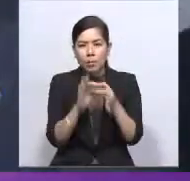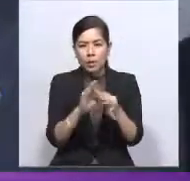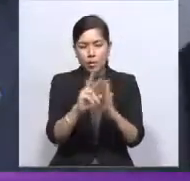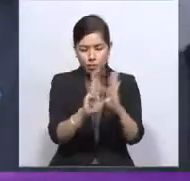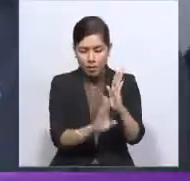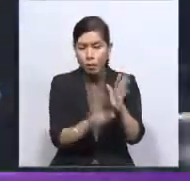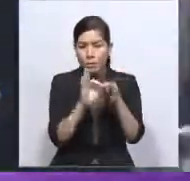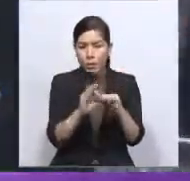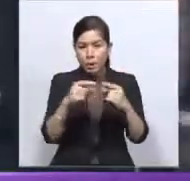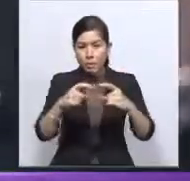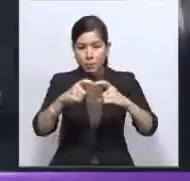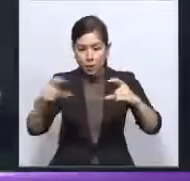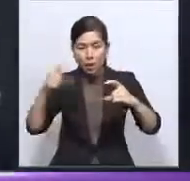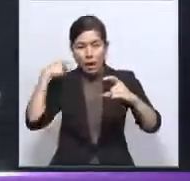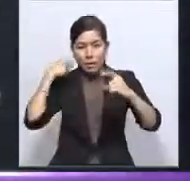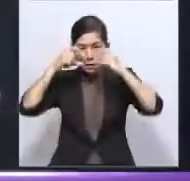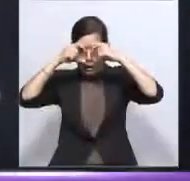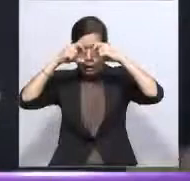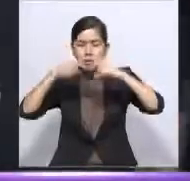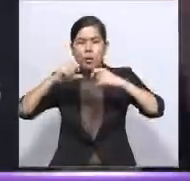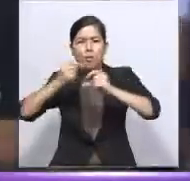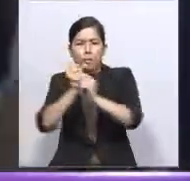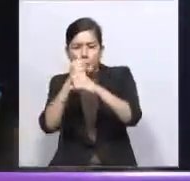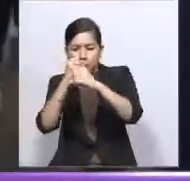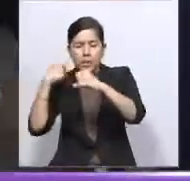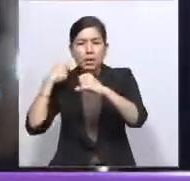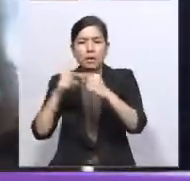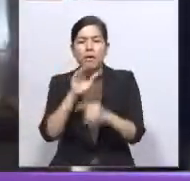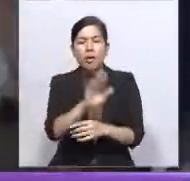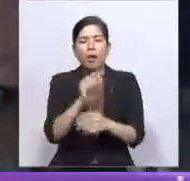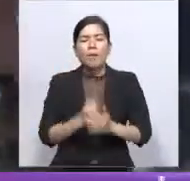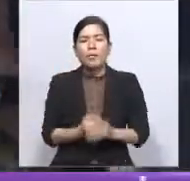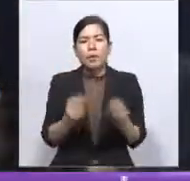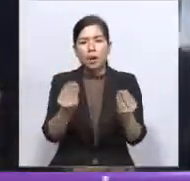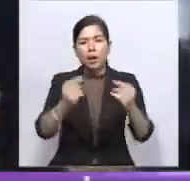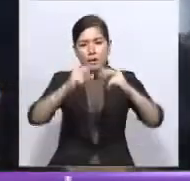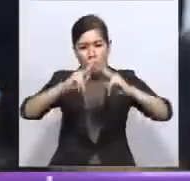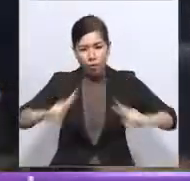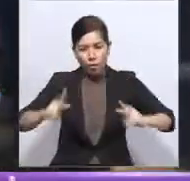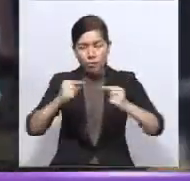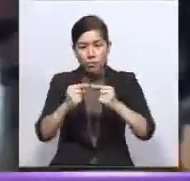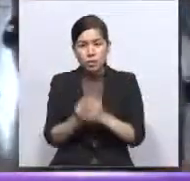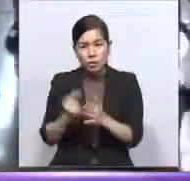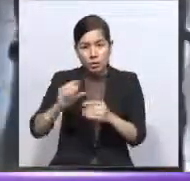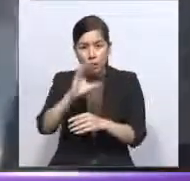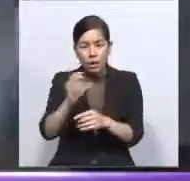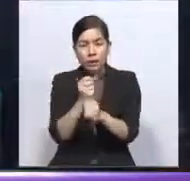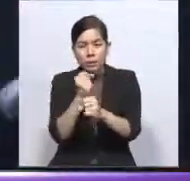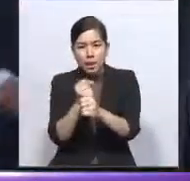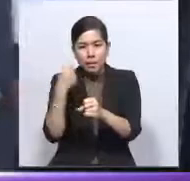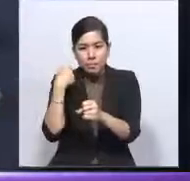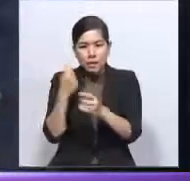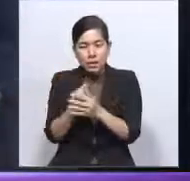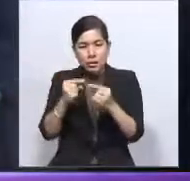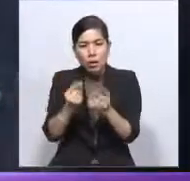ข้อมูลการสแกนม่านตาโดยนายกรัฐมนตรีสั่งการให้กรมจัดหางานไปจัดซื้อเครื่องเพิ่มเติมและจัดชุด